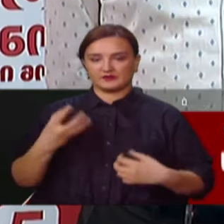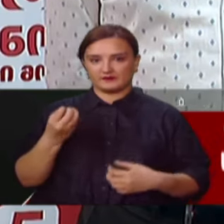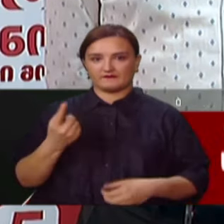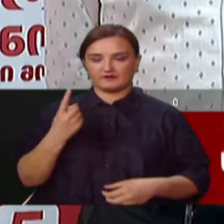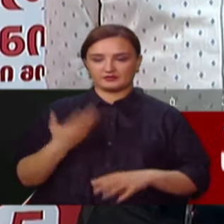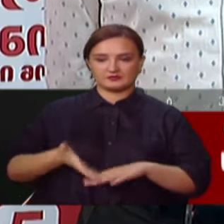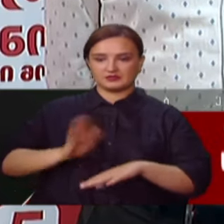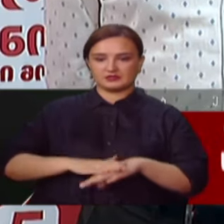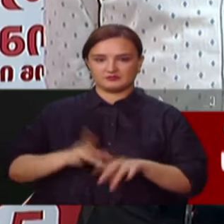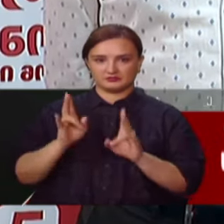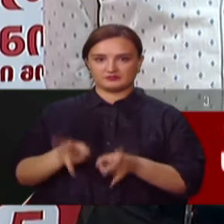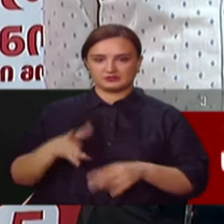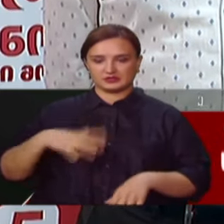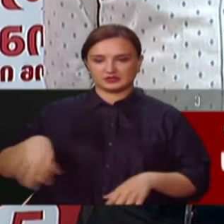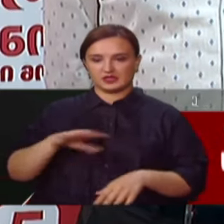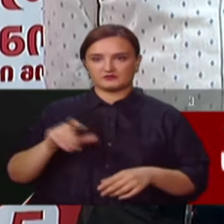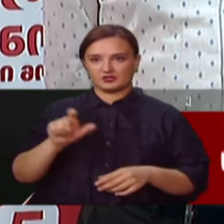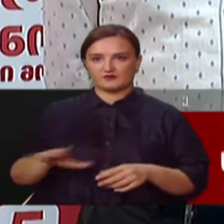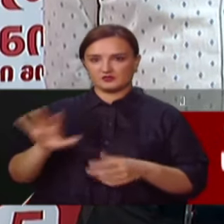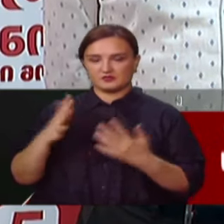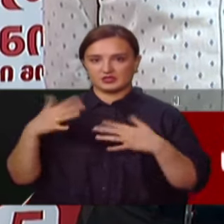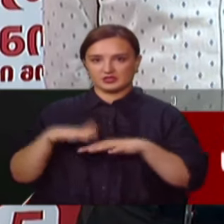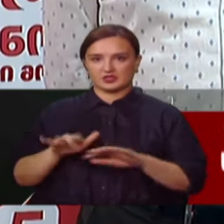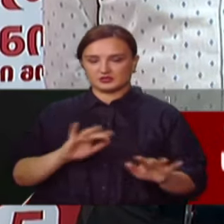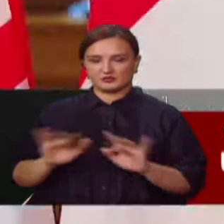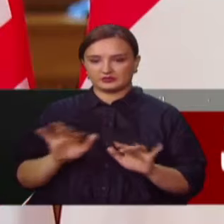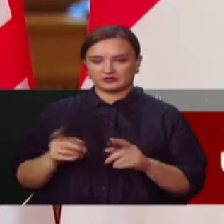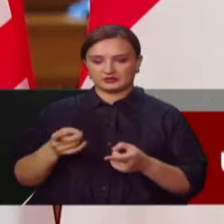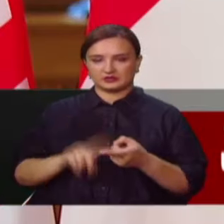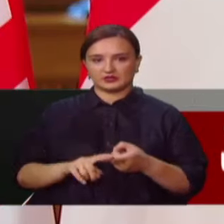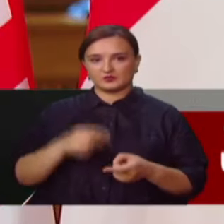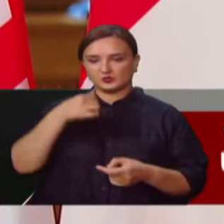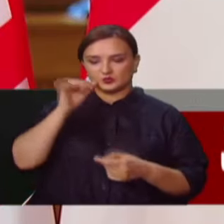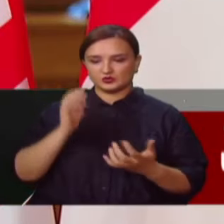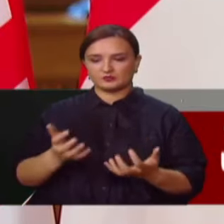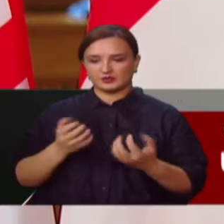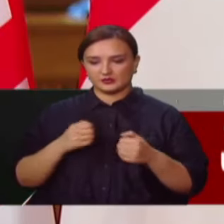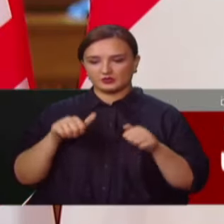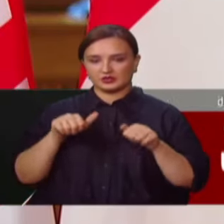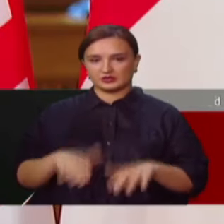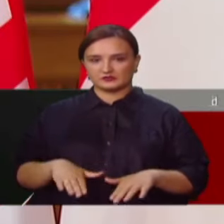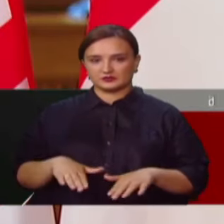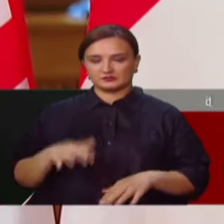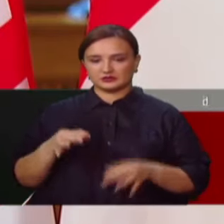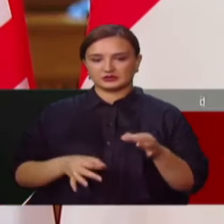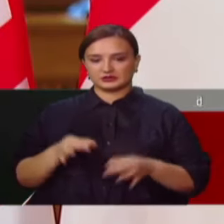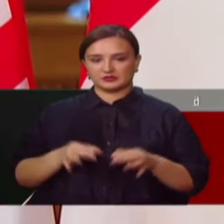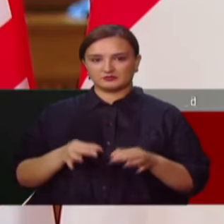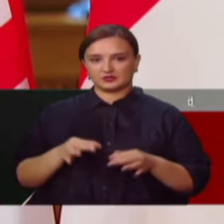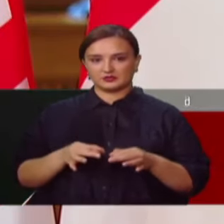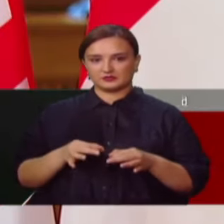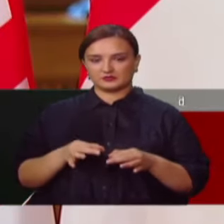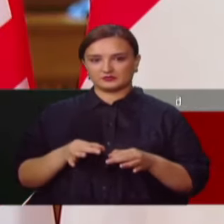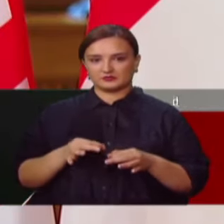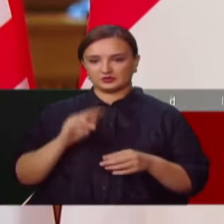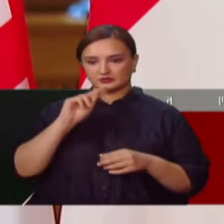ერთ მძიმე დარტყმას საქართველოს ევროინტეგრაციის პროცესთან მიმართებაში. გუშინ მიღებული გადაწყვეტილებით სასამართლომ